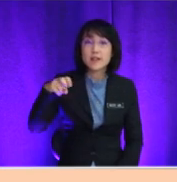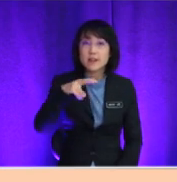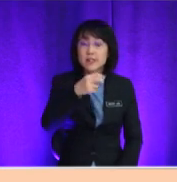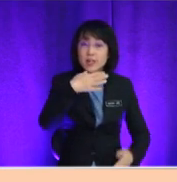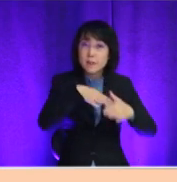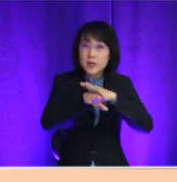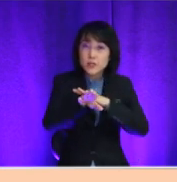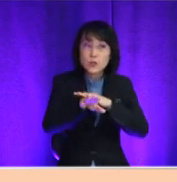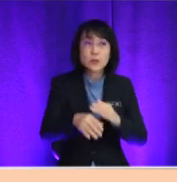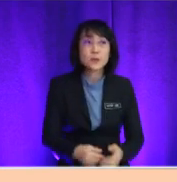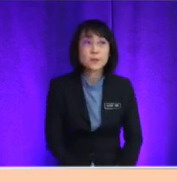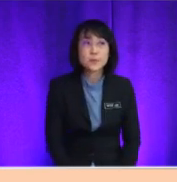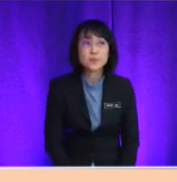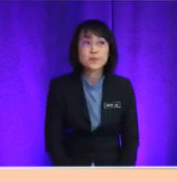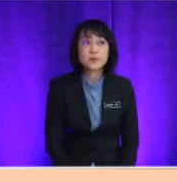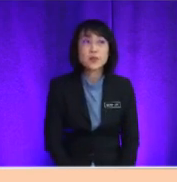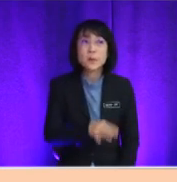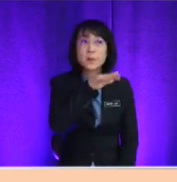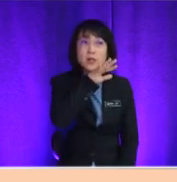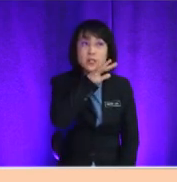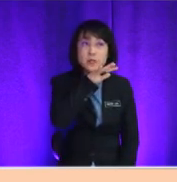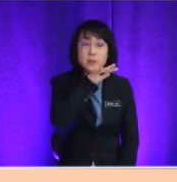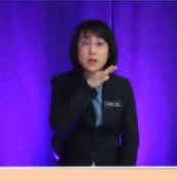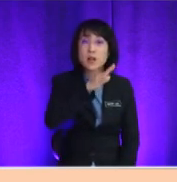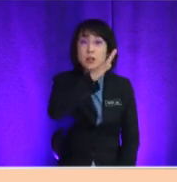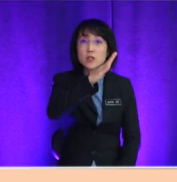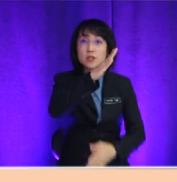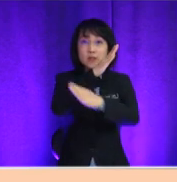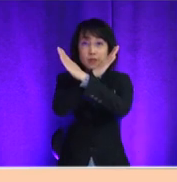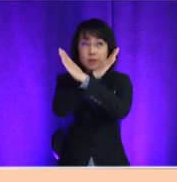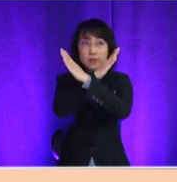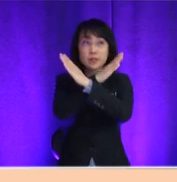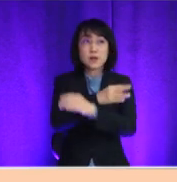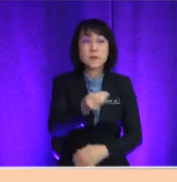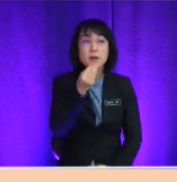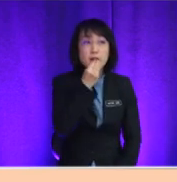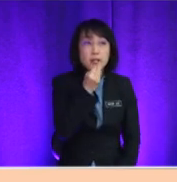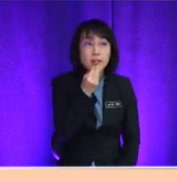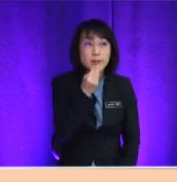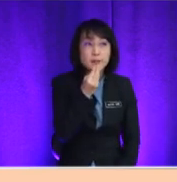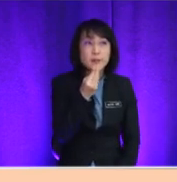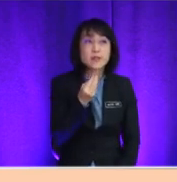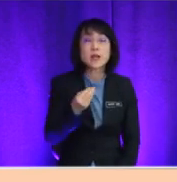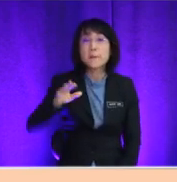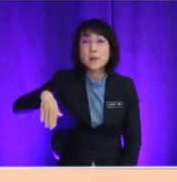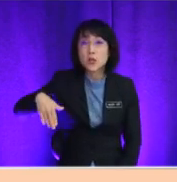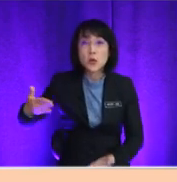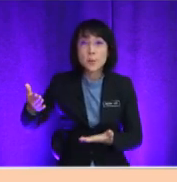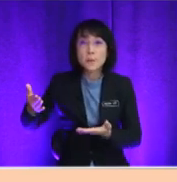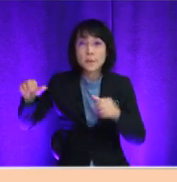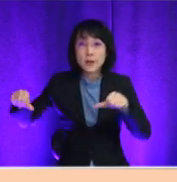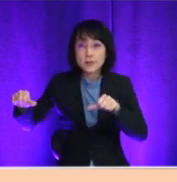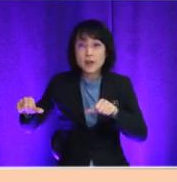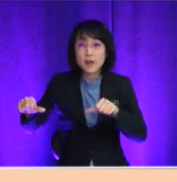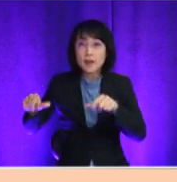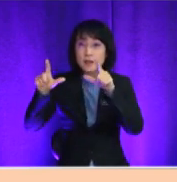kaitkan tadi dengan pencemaran silang yang mana makanan yang mentah bersebelahan